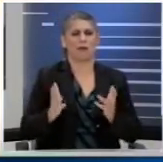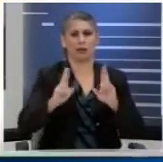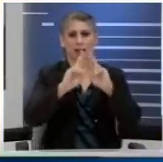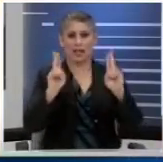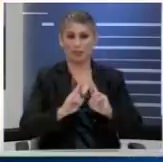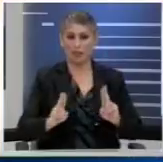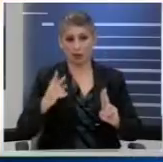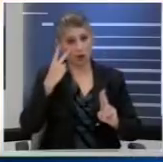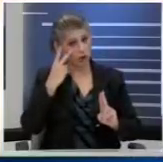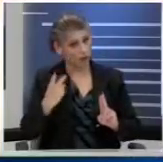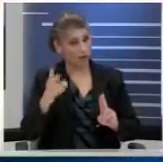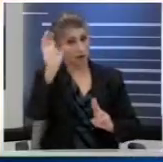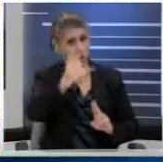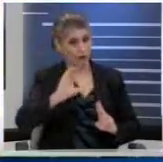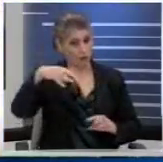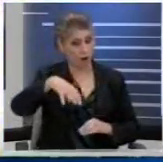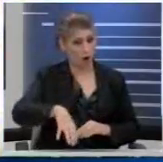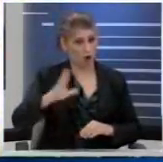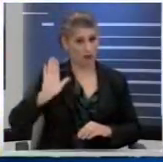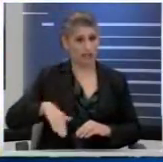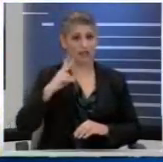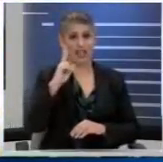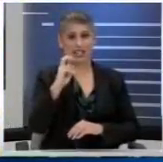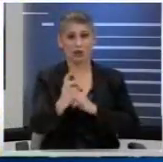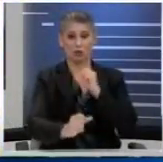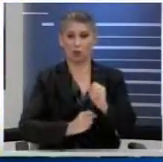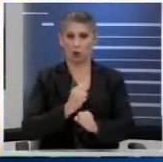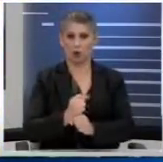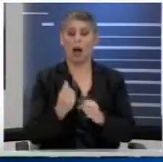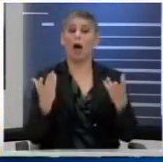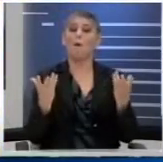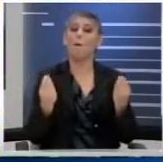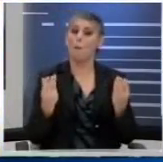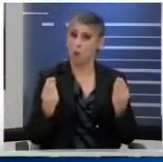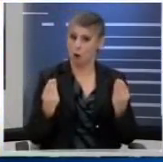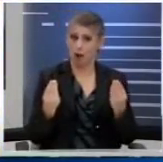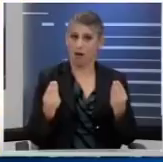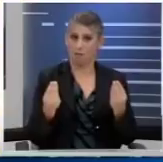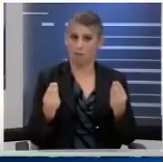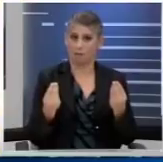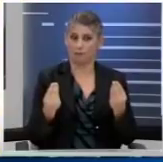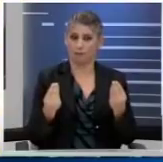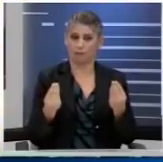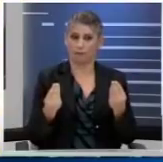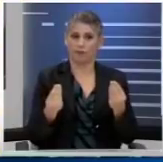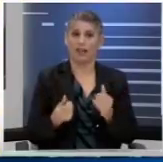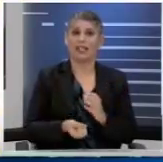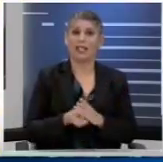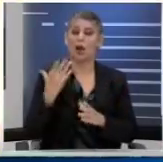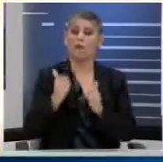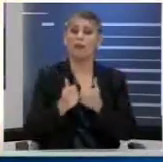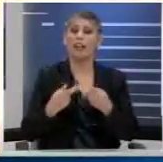διεθνώς έχουμε δει στον ευρωπαϊκό χώρο τα τελευταία 20 χρόνια πολλά της κυριαρχίας της